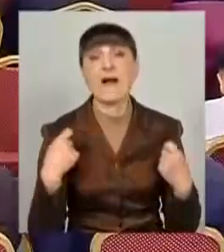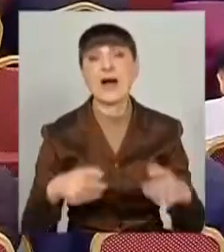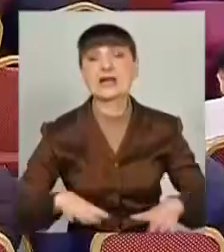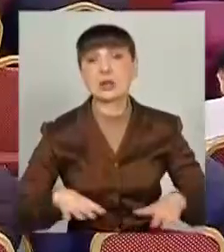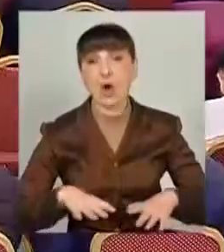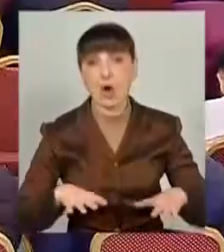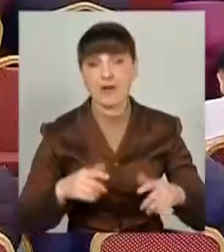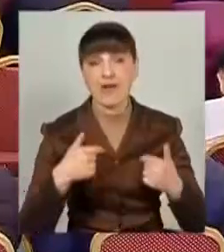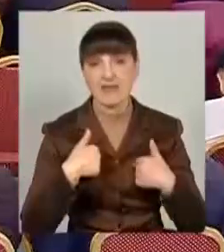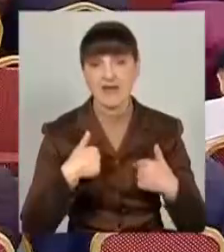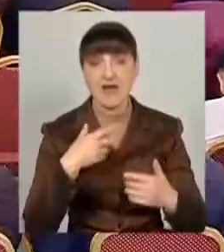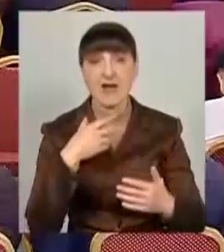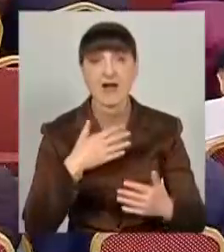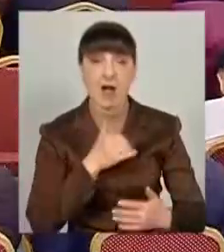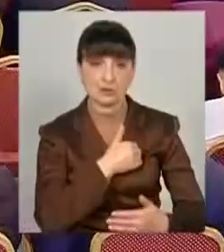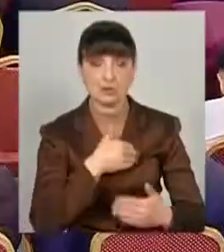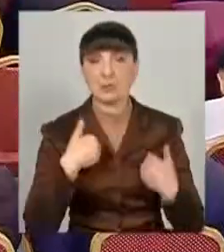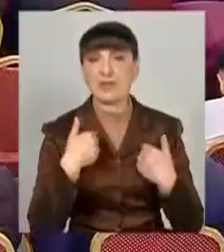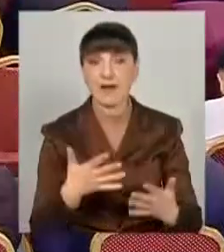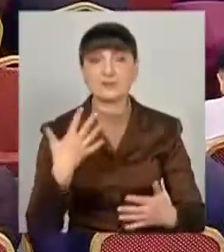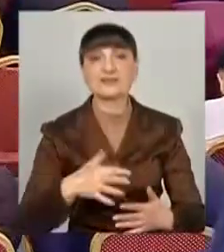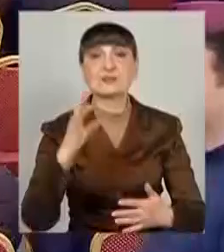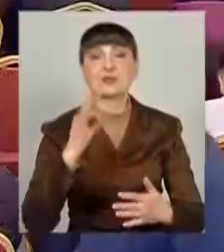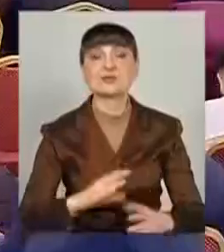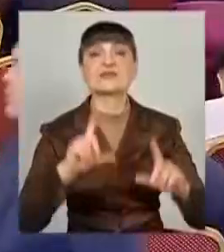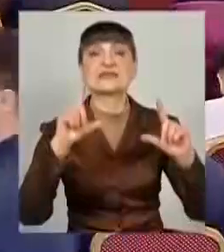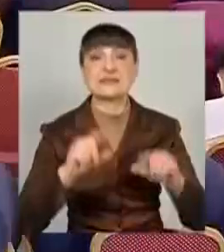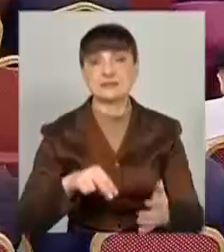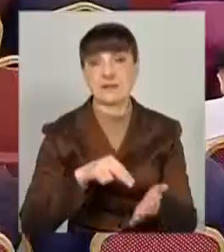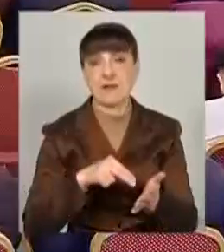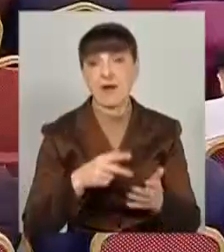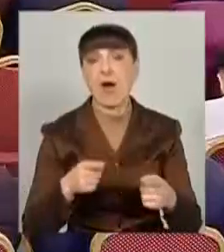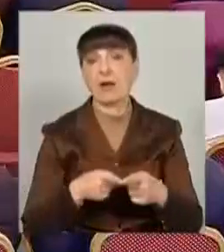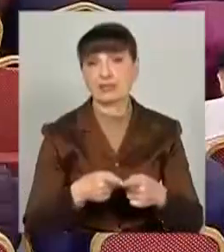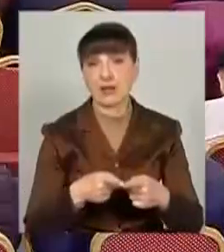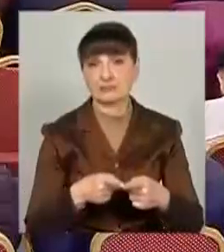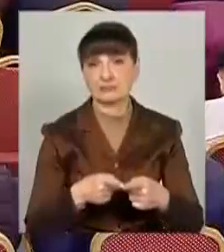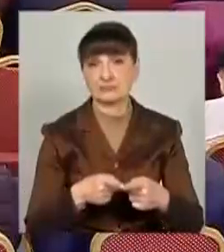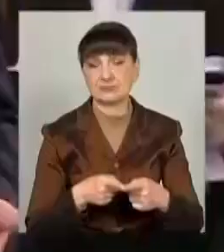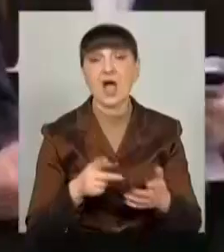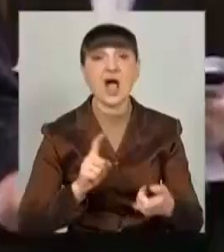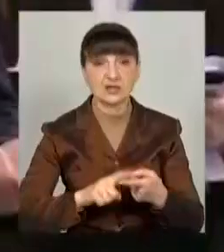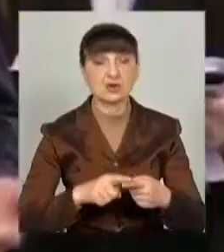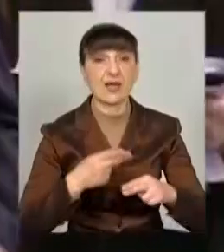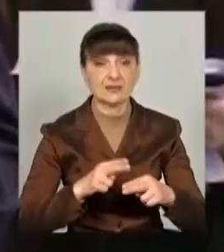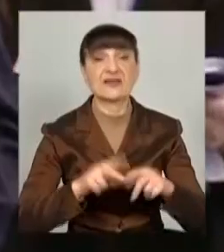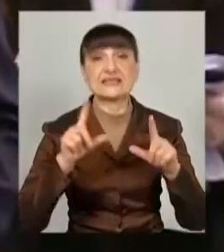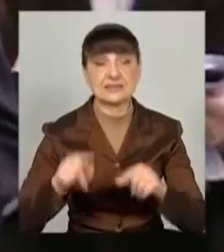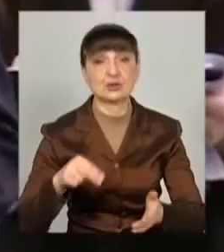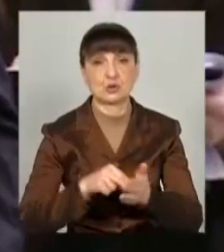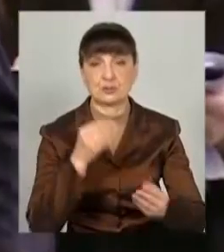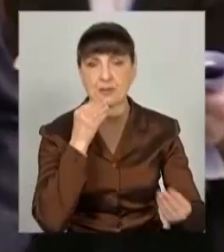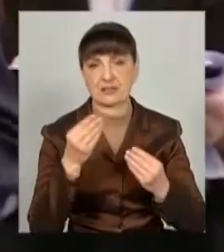универсальный я со своей стороны предлагаю на 50 процентов снизить арендную стоимость но за счет этого снизить стоимость